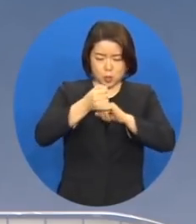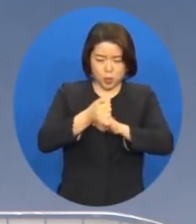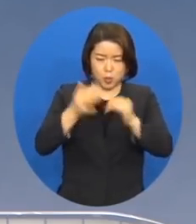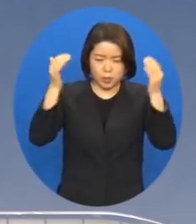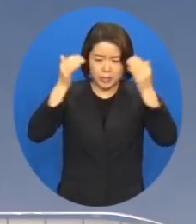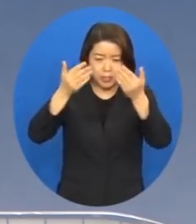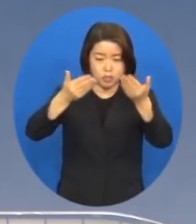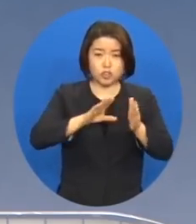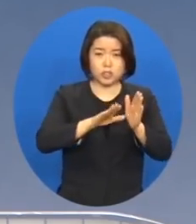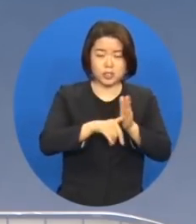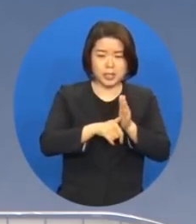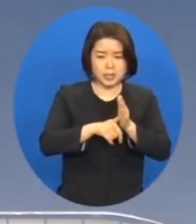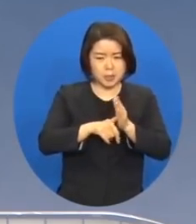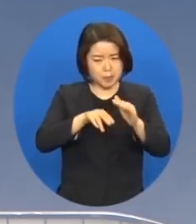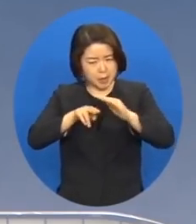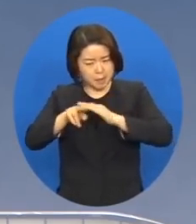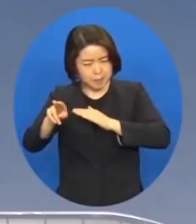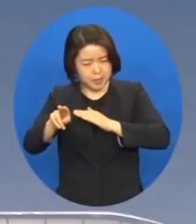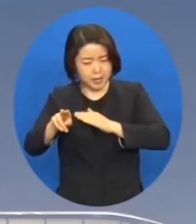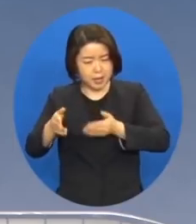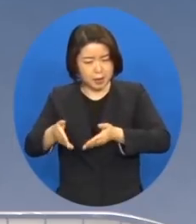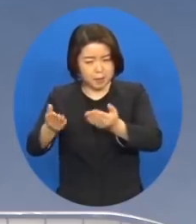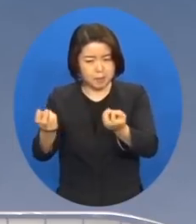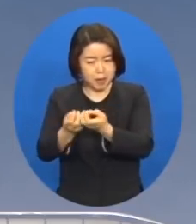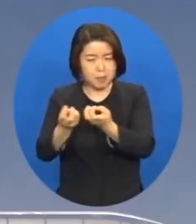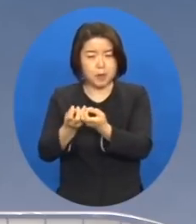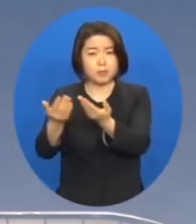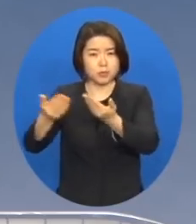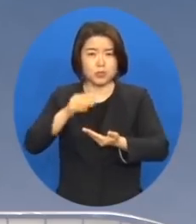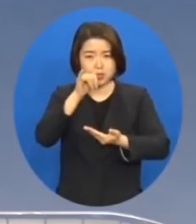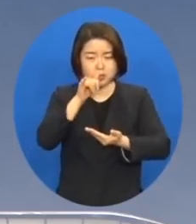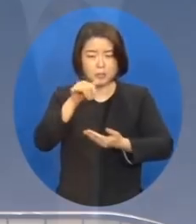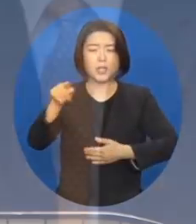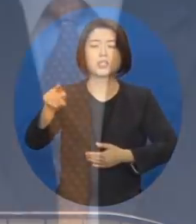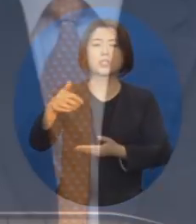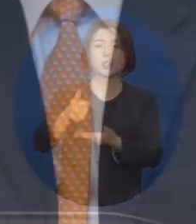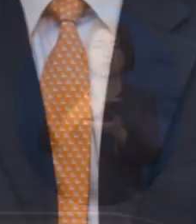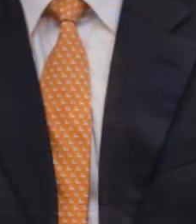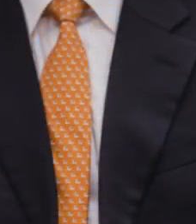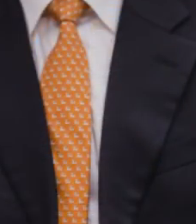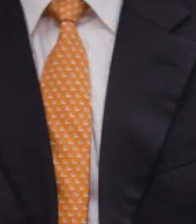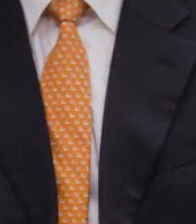시련을 주실 때는 피할 길을 함께 열어주십니다. 그분이 주 예수님이십니다.